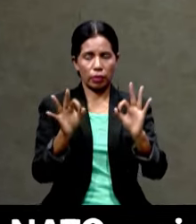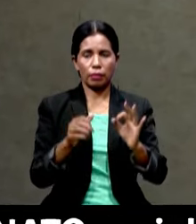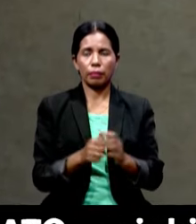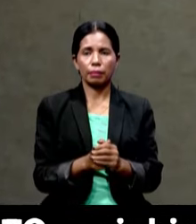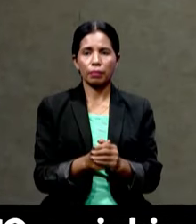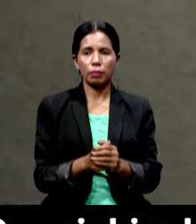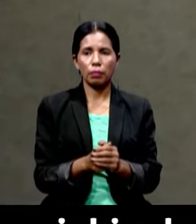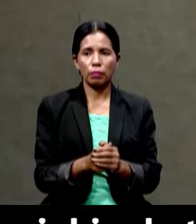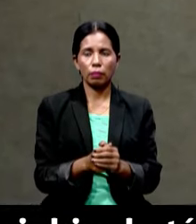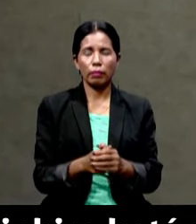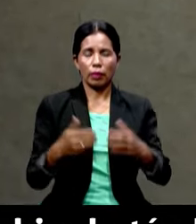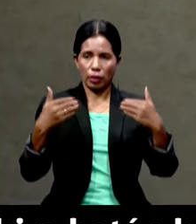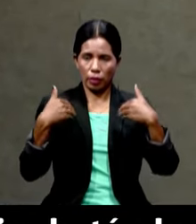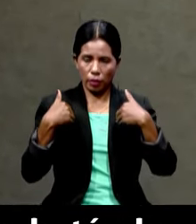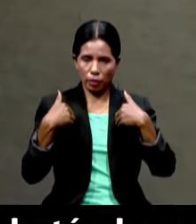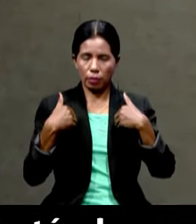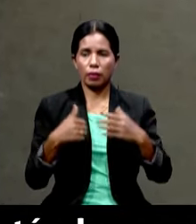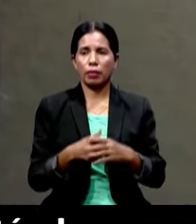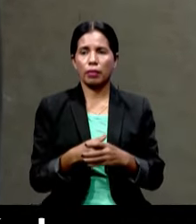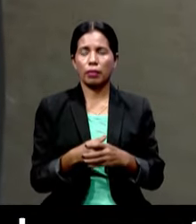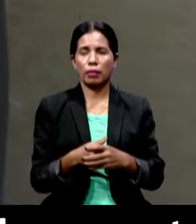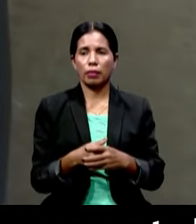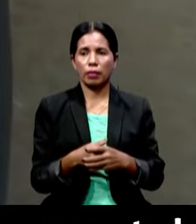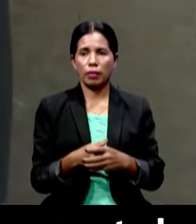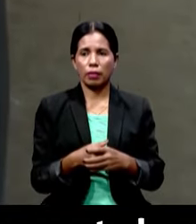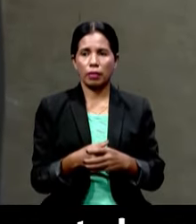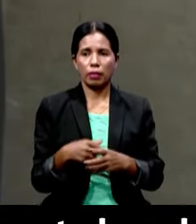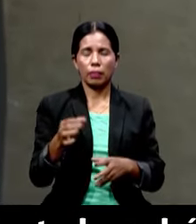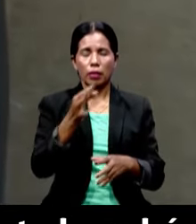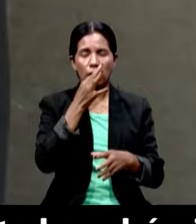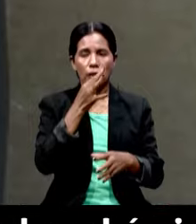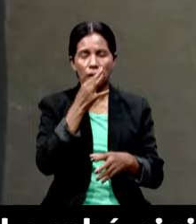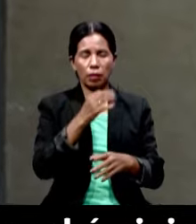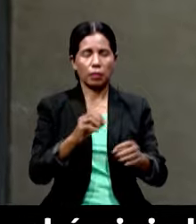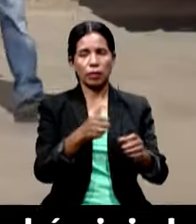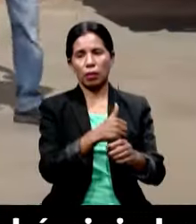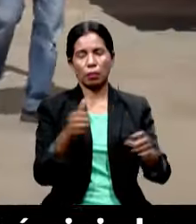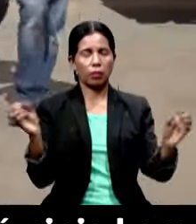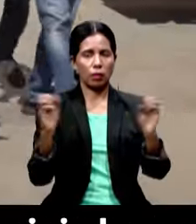liu prazo ini iha musu bahat mo ba iha la pal mo slaus la iha.